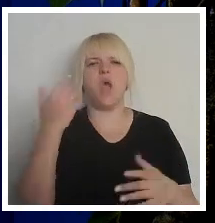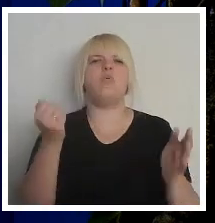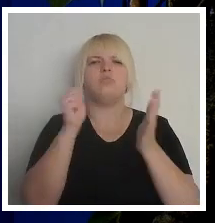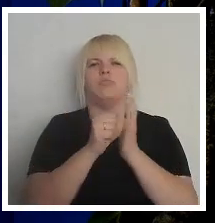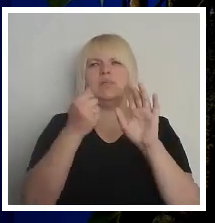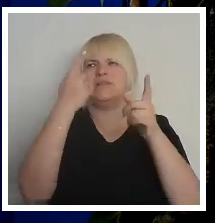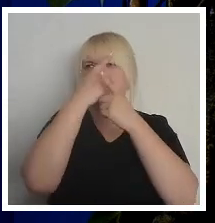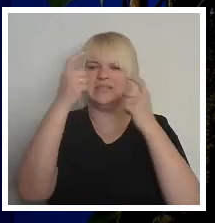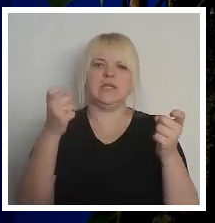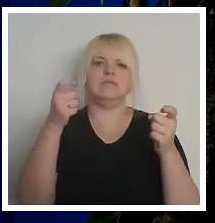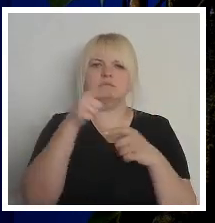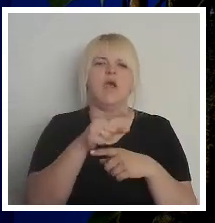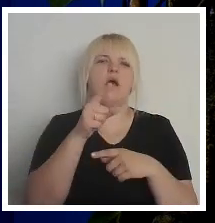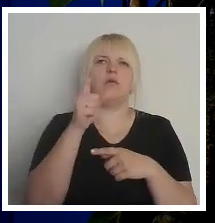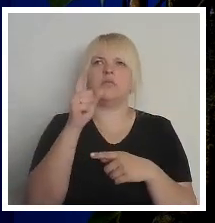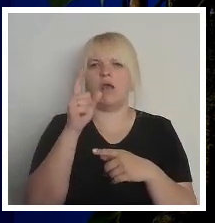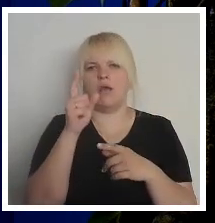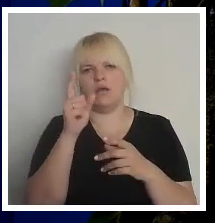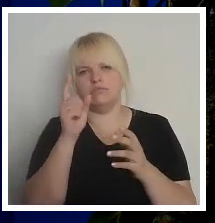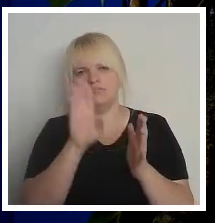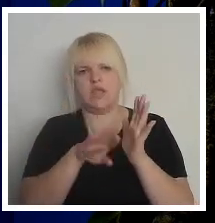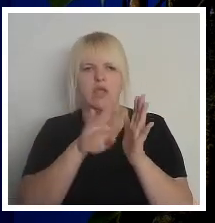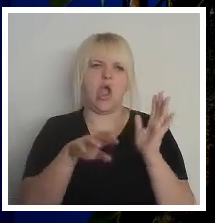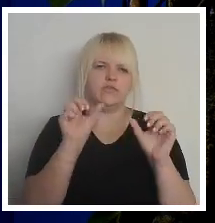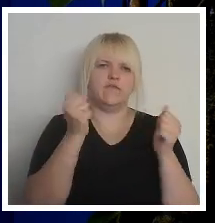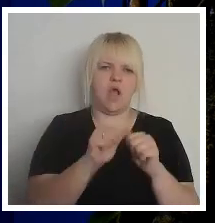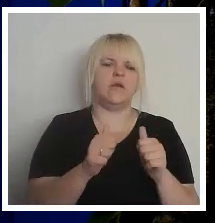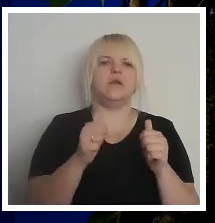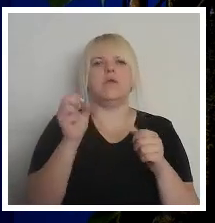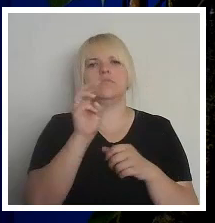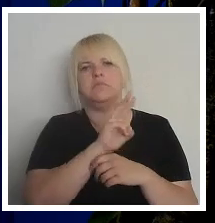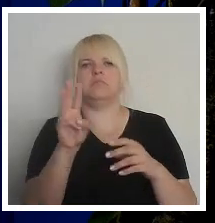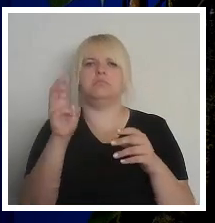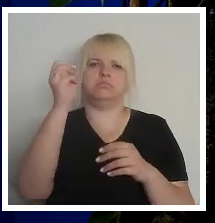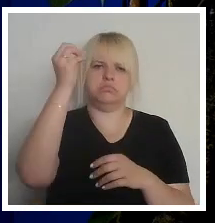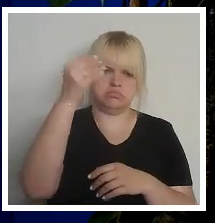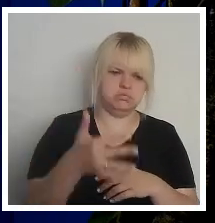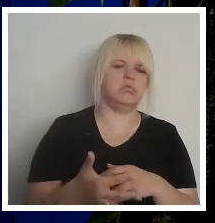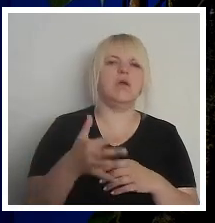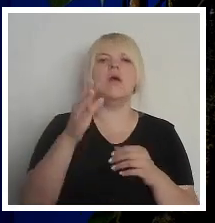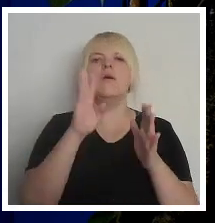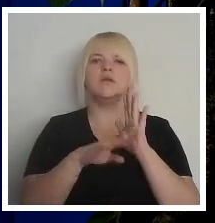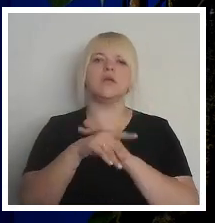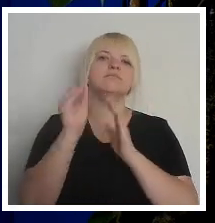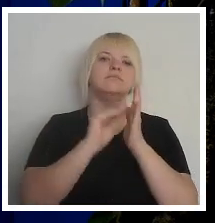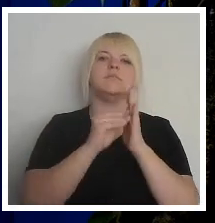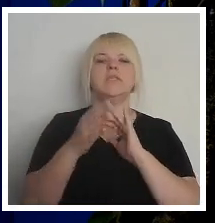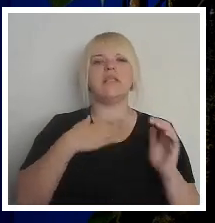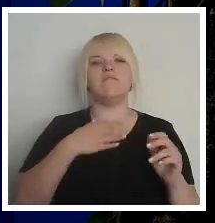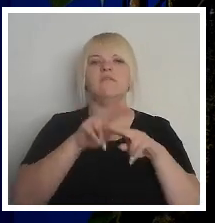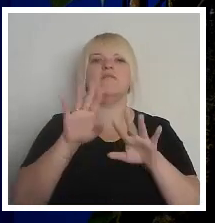ziņas tādā klasiskā variantā kā portāli, republikāniskie portāli. Mēs rakstam par saviem